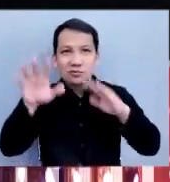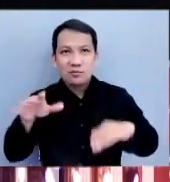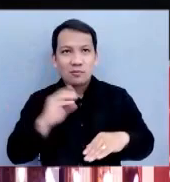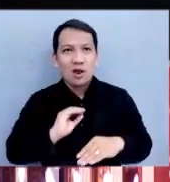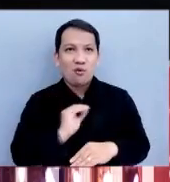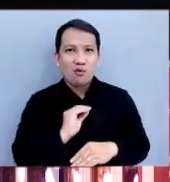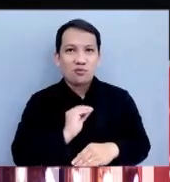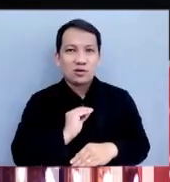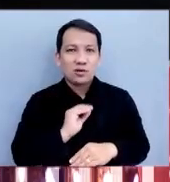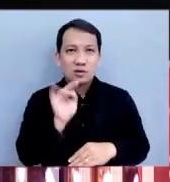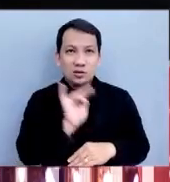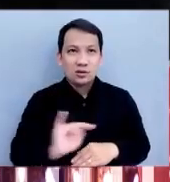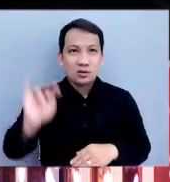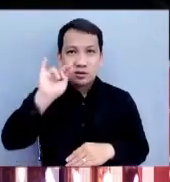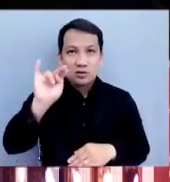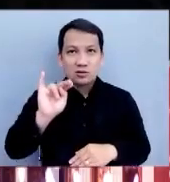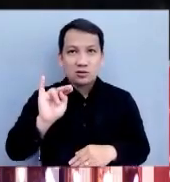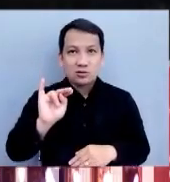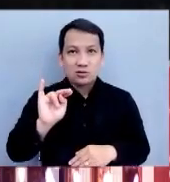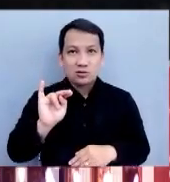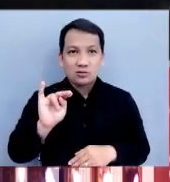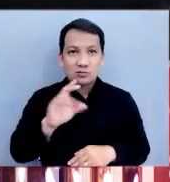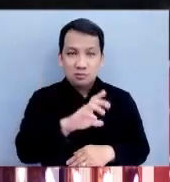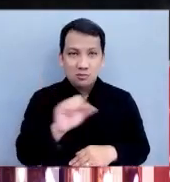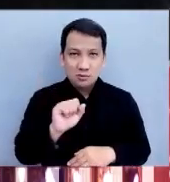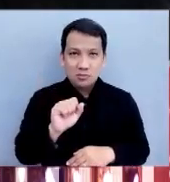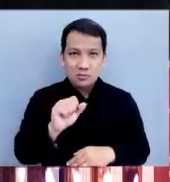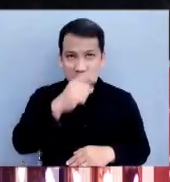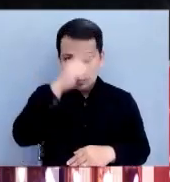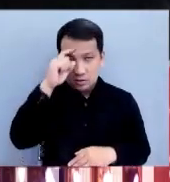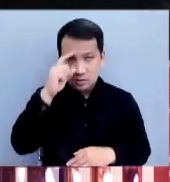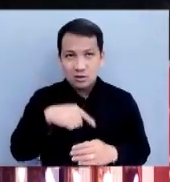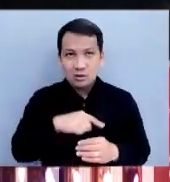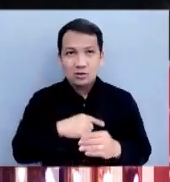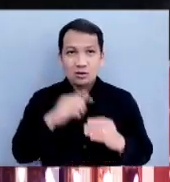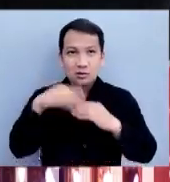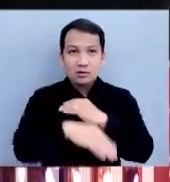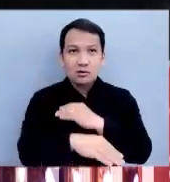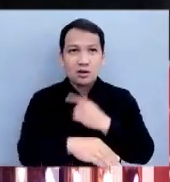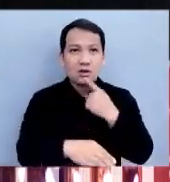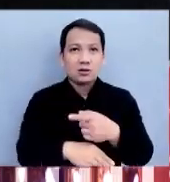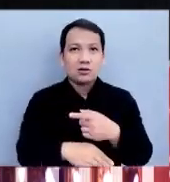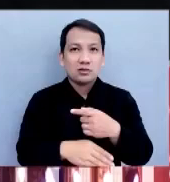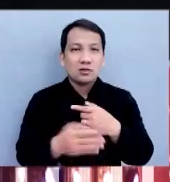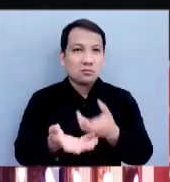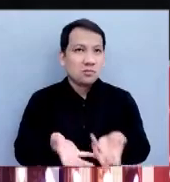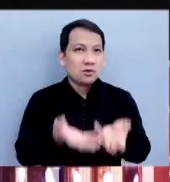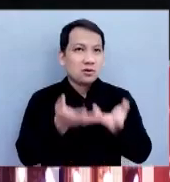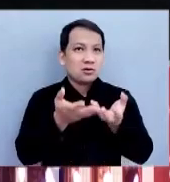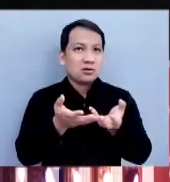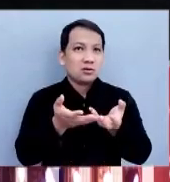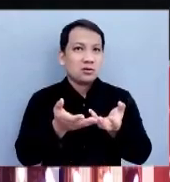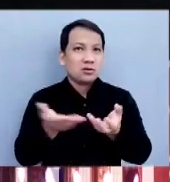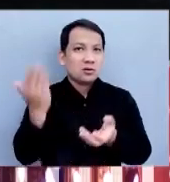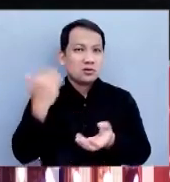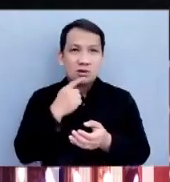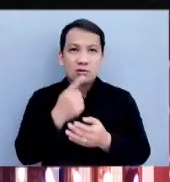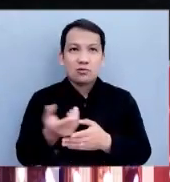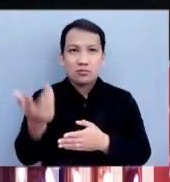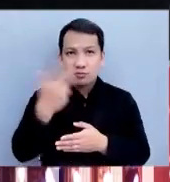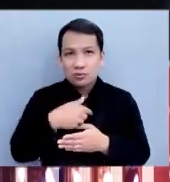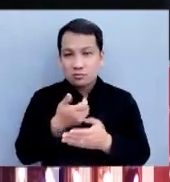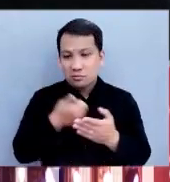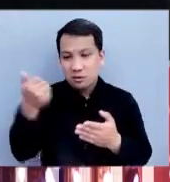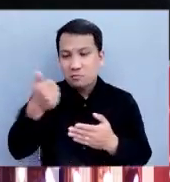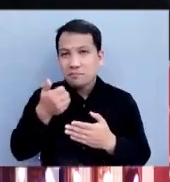sa Ilocos Norte, yung mga sand dunes doon. Pakita natin yung mga beaches natin na tinanghal ng Condé Nast Magazine, one of the best